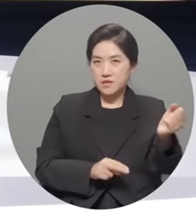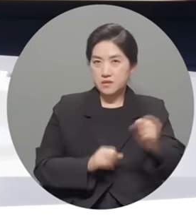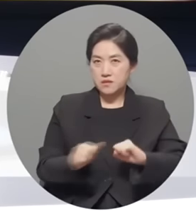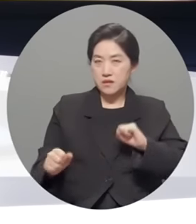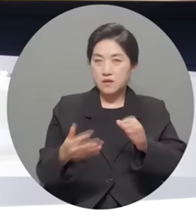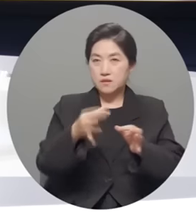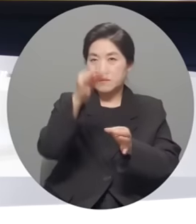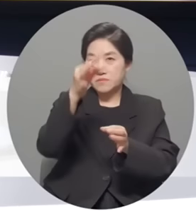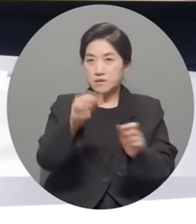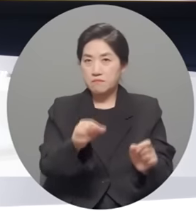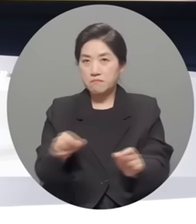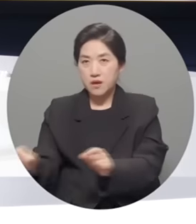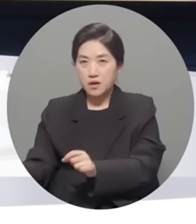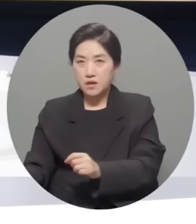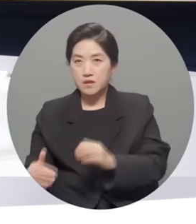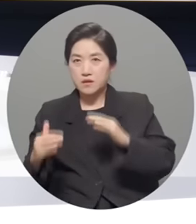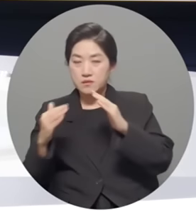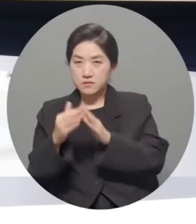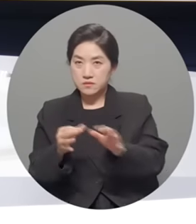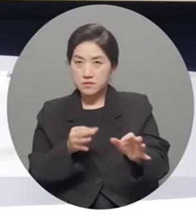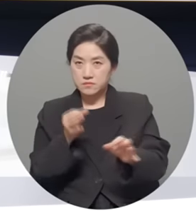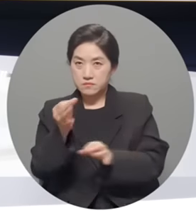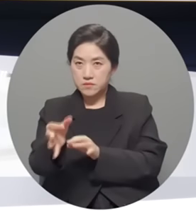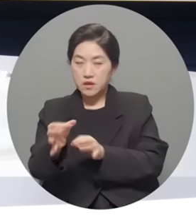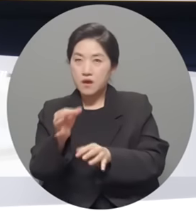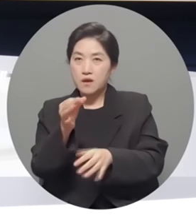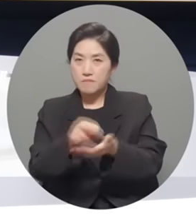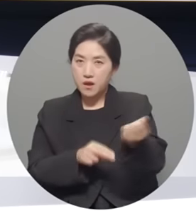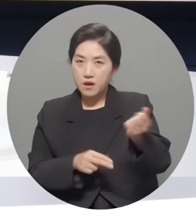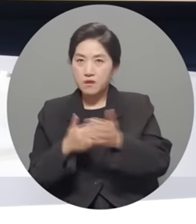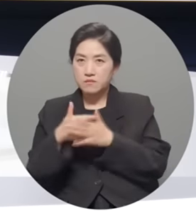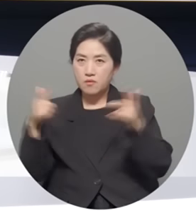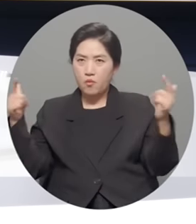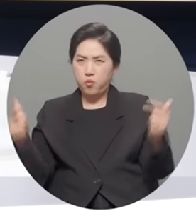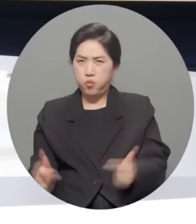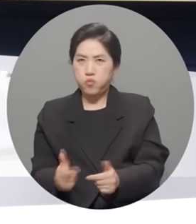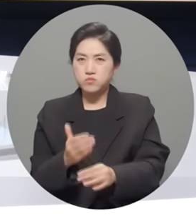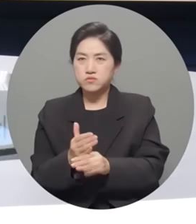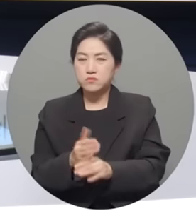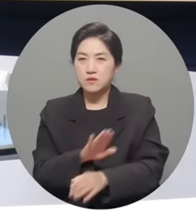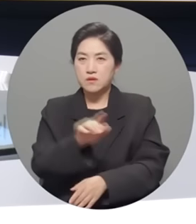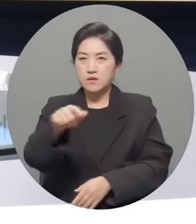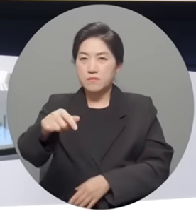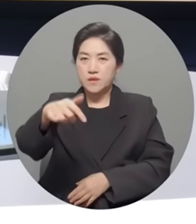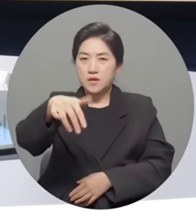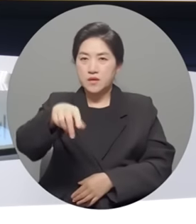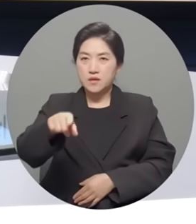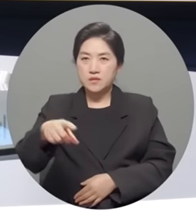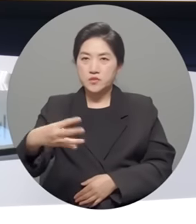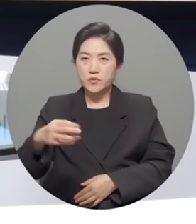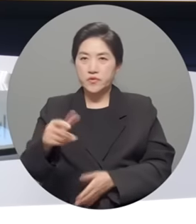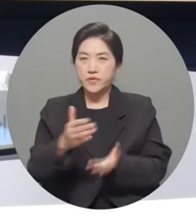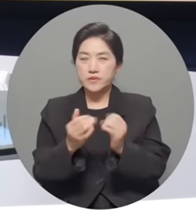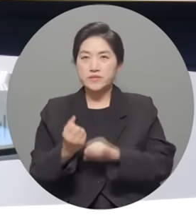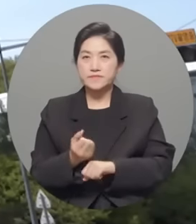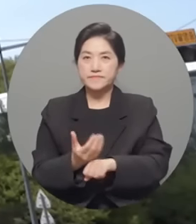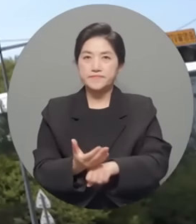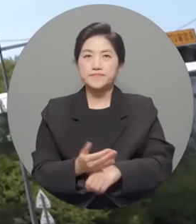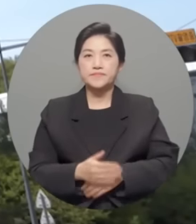되면서 주택 거래량도 급격하게 얼어붙고 있습니다. 이 소식은 박철현 기자가 전하겠습니다.